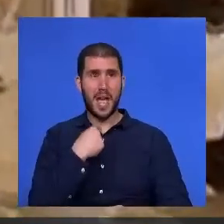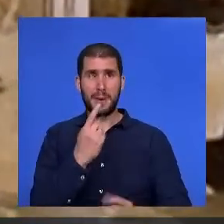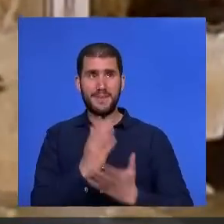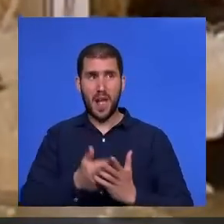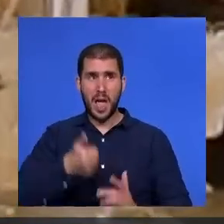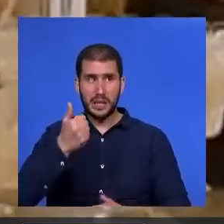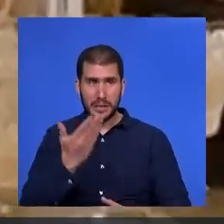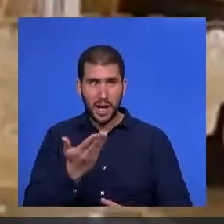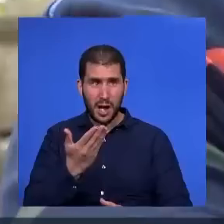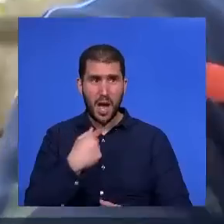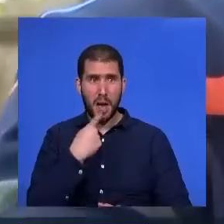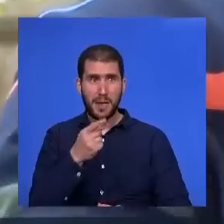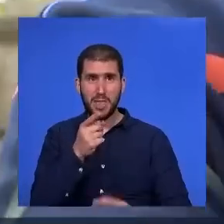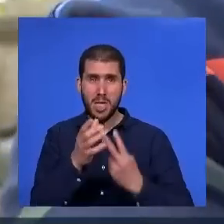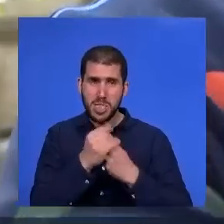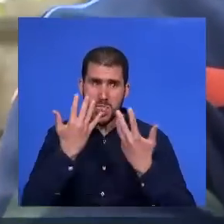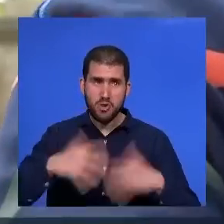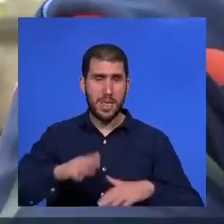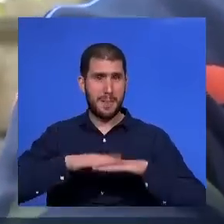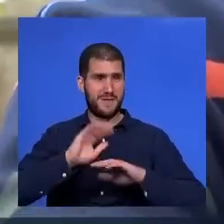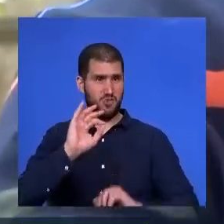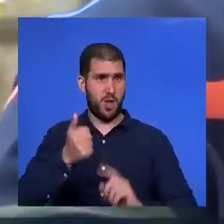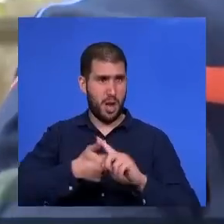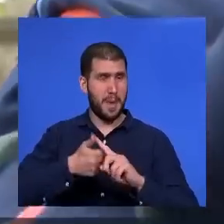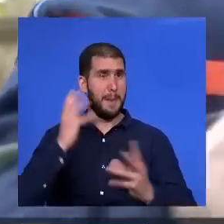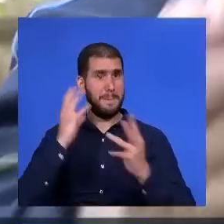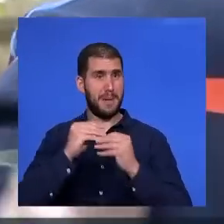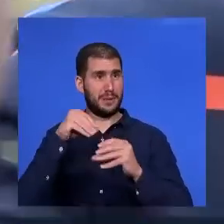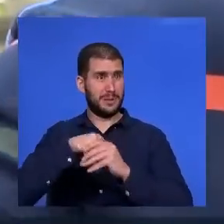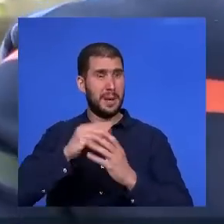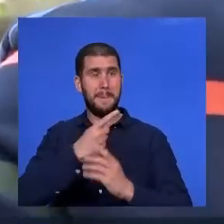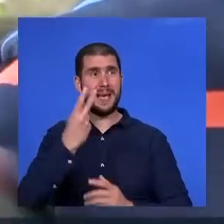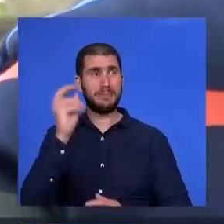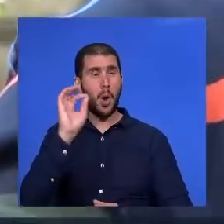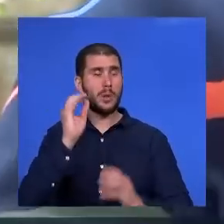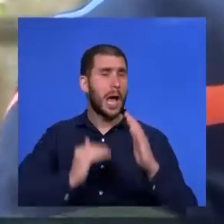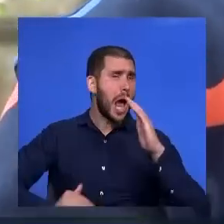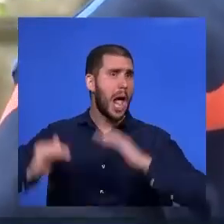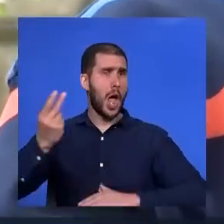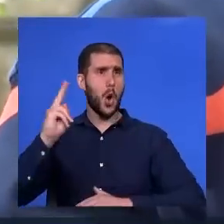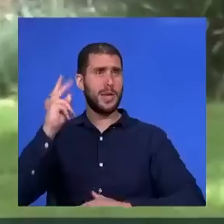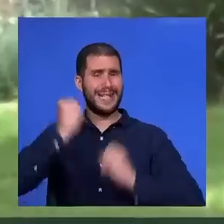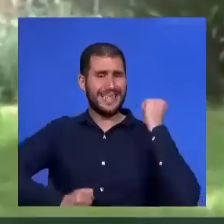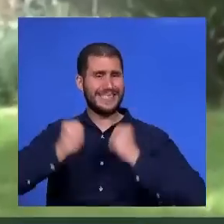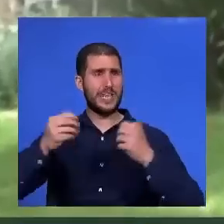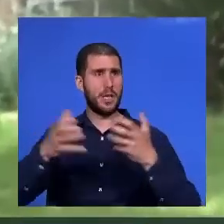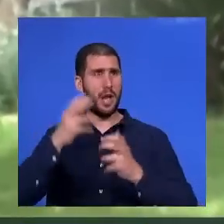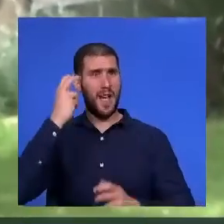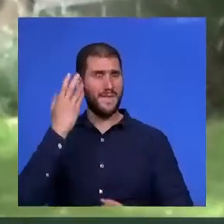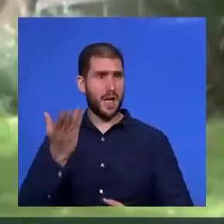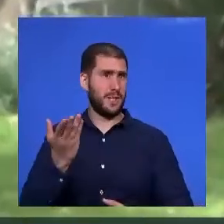לשר. אמרת לה, אתה נכשלת בתפקיד שלך. מאז שנכנסת, 120% עלייה ברציחות בחברה